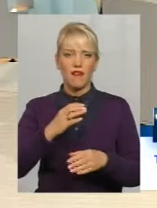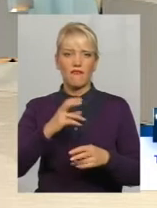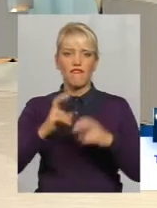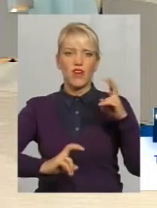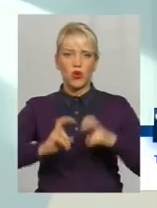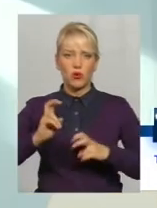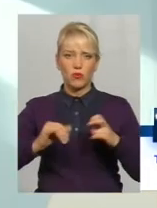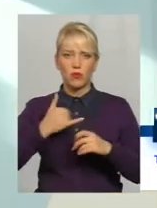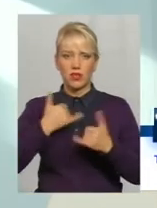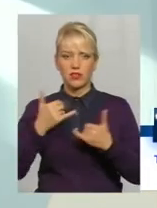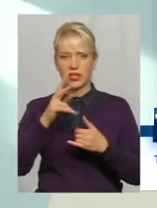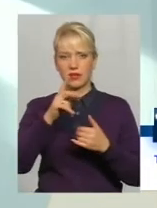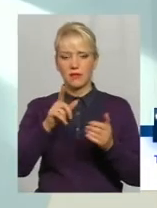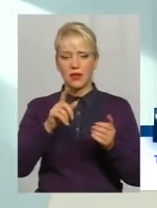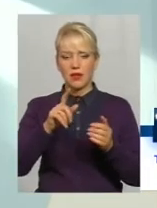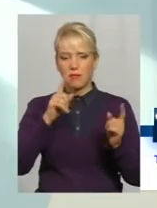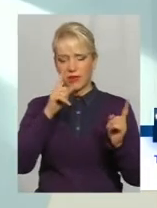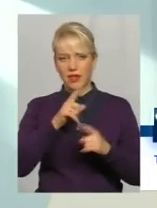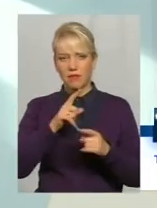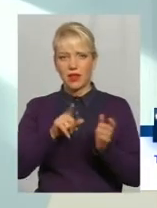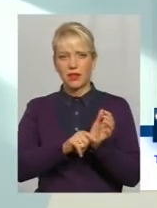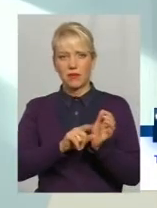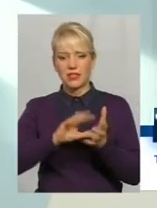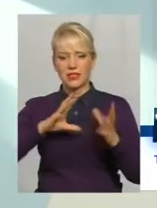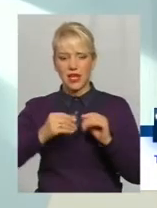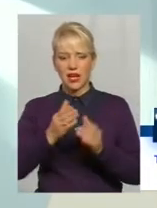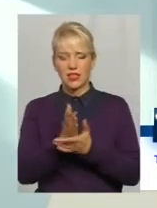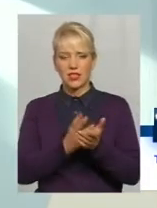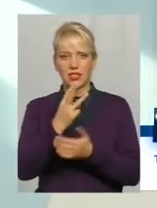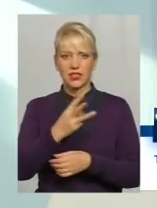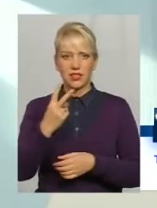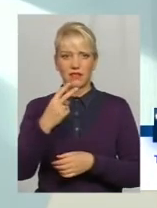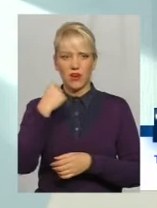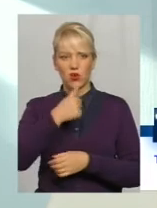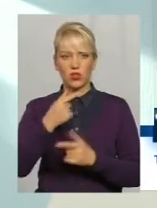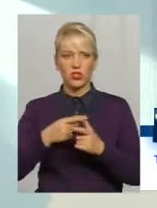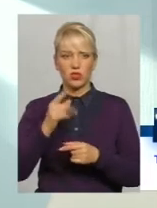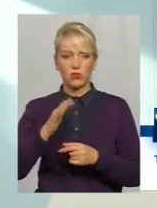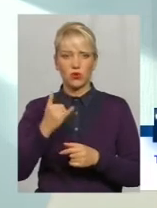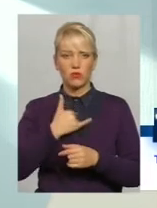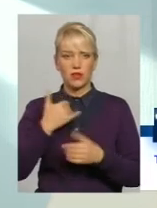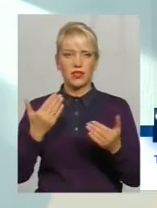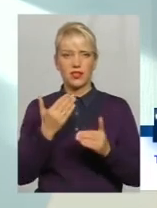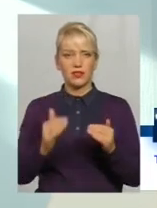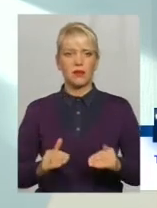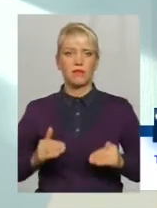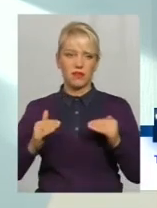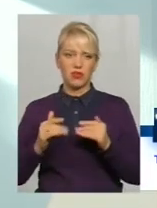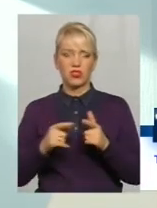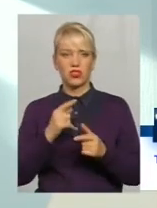мене мінімальна пенсія, загальний стаж 32 роки. Чи буде в мене якесь підвищення, чи